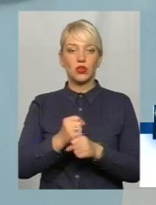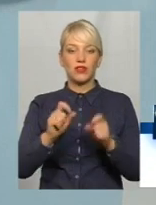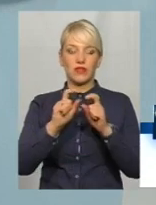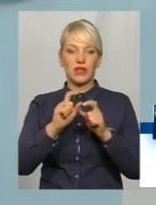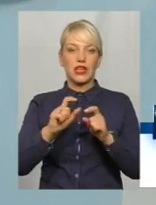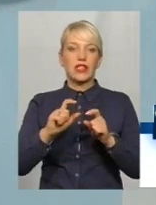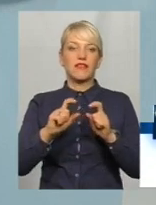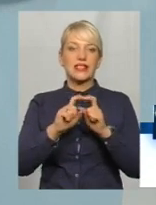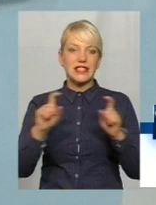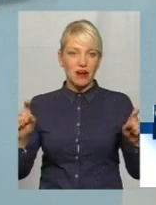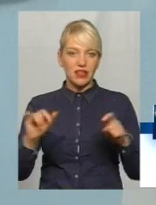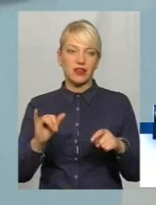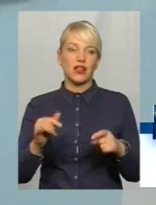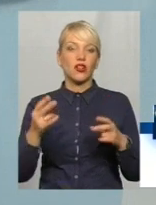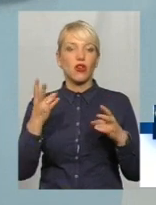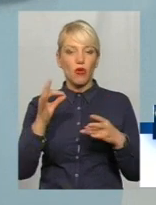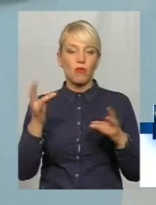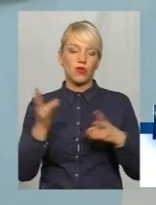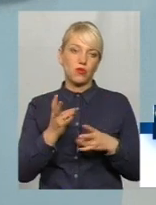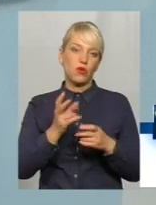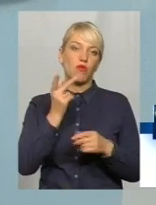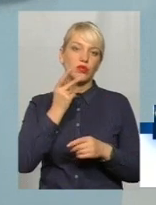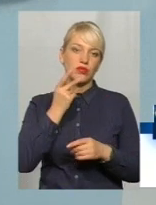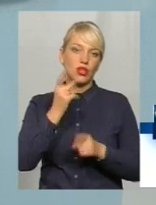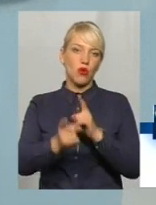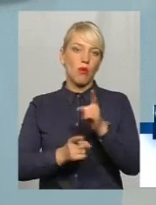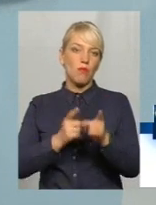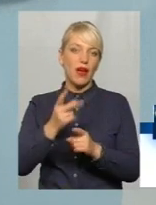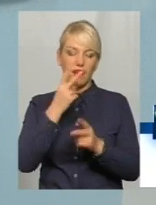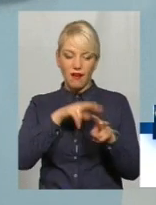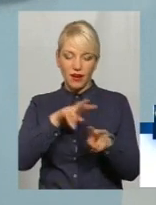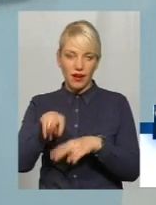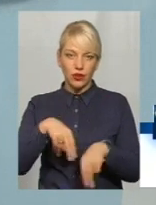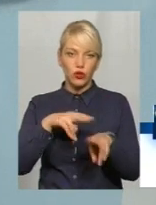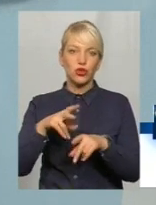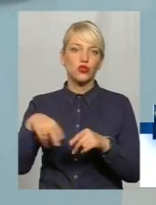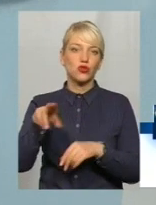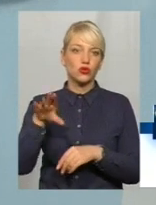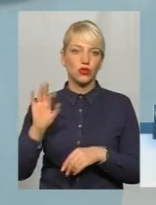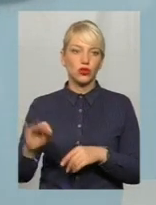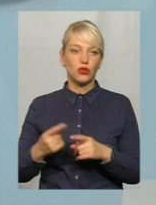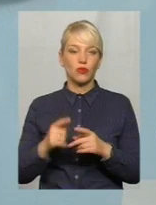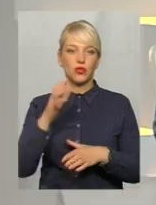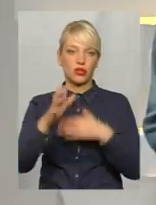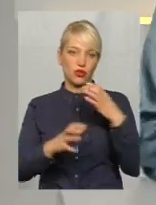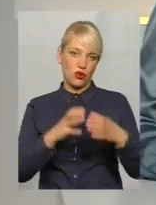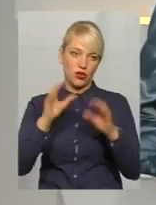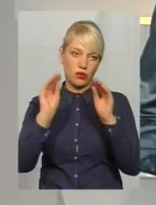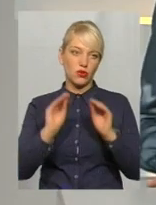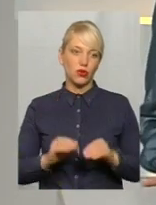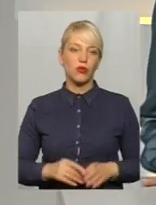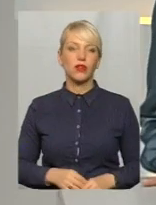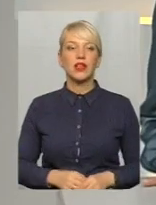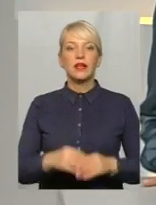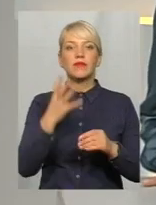відміняли. Інша річ, що вони потребують постійного перегляду в контексті щодо відповідності міжнародним протоколам. Ще